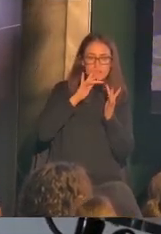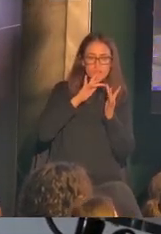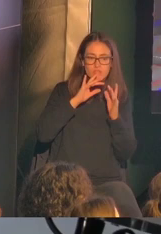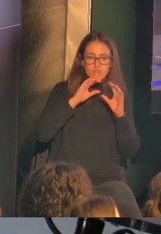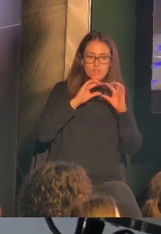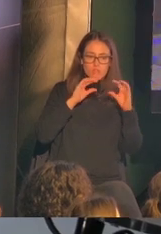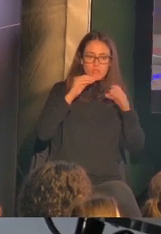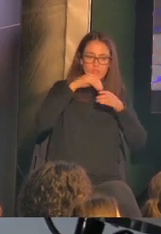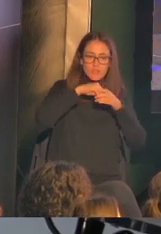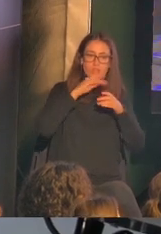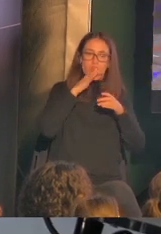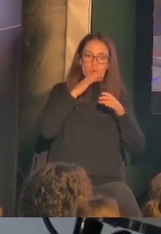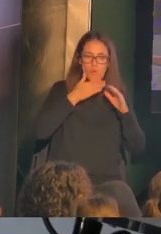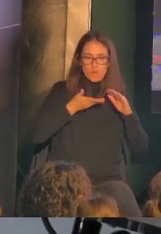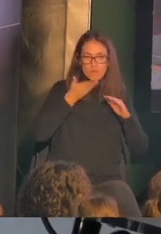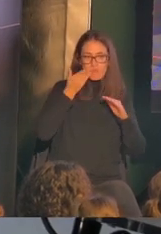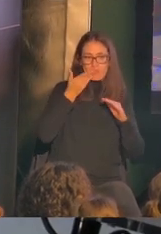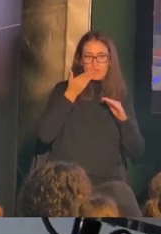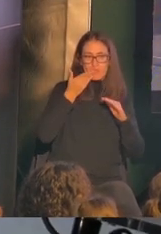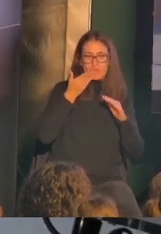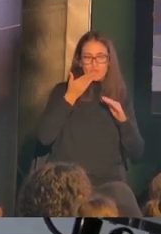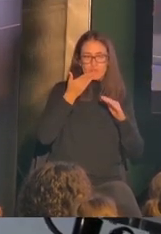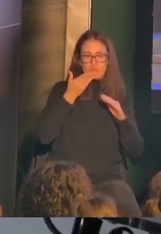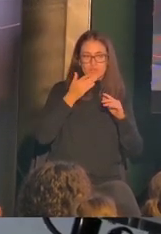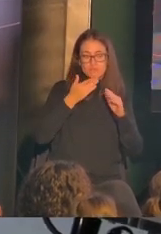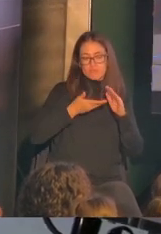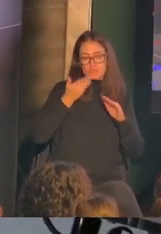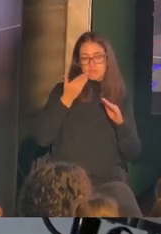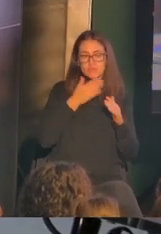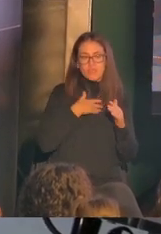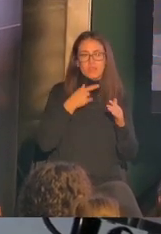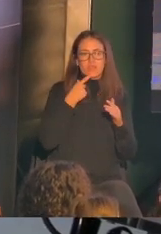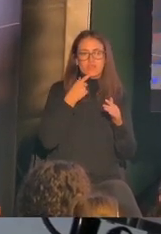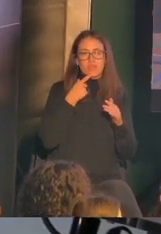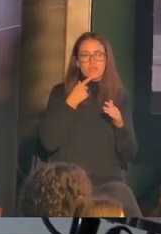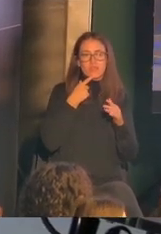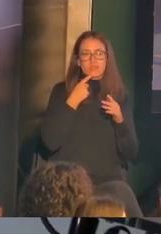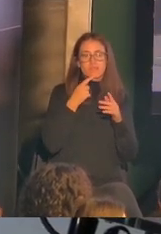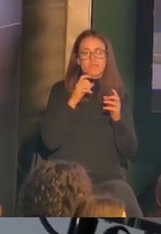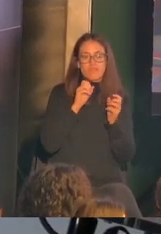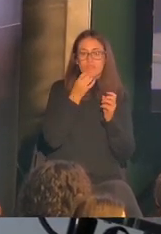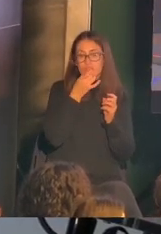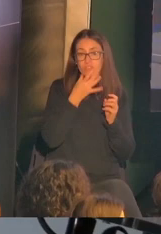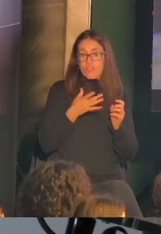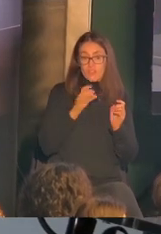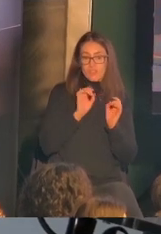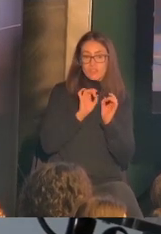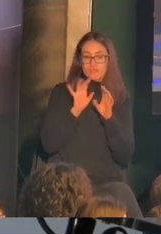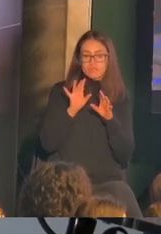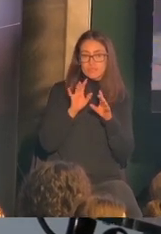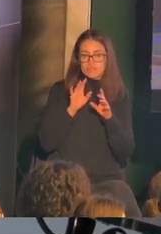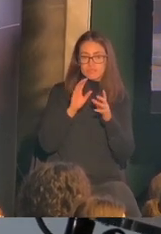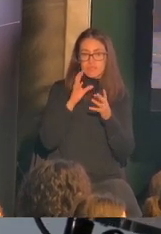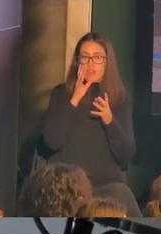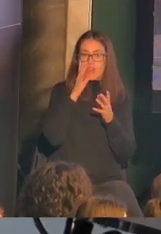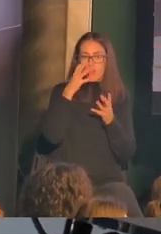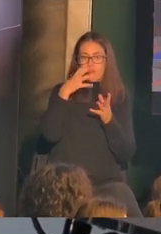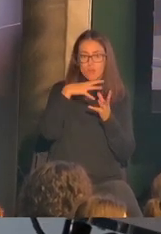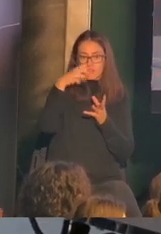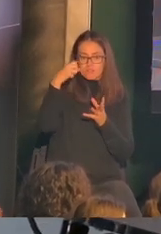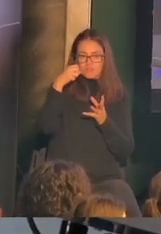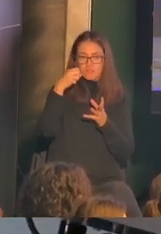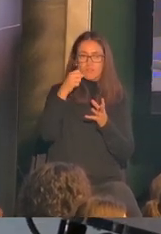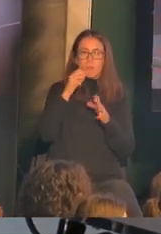un contingut d'aigua bastant elevat, vale? S'humitejarà. Sí? Per tant, com evitar o